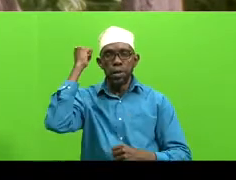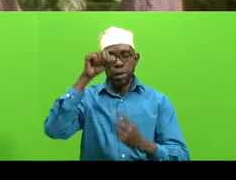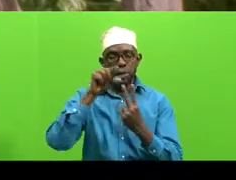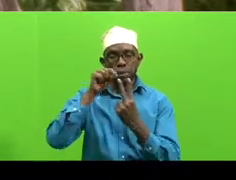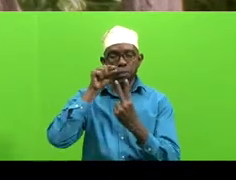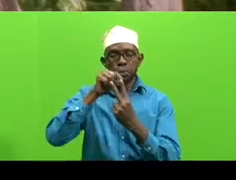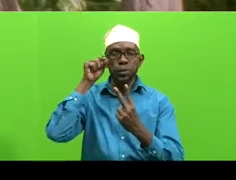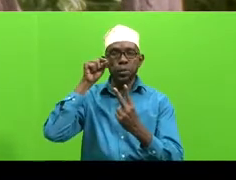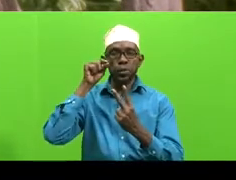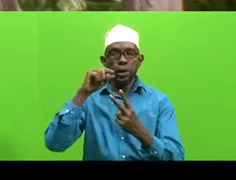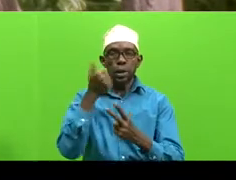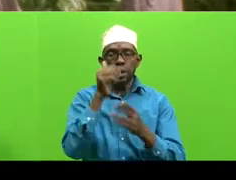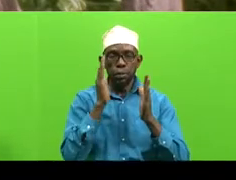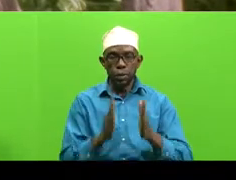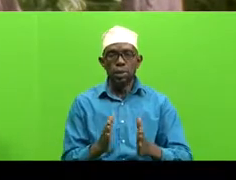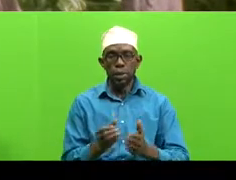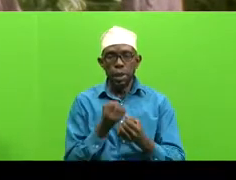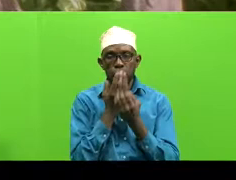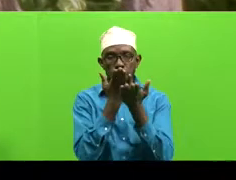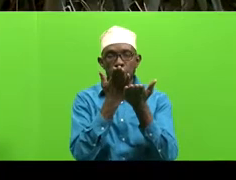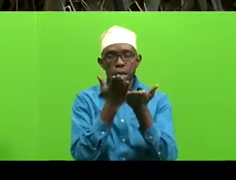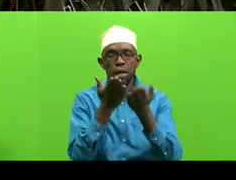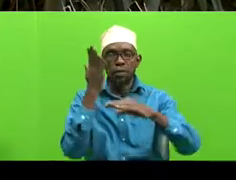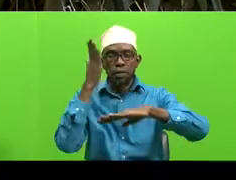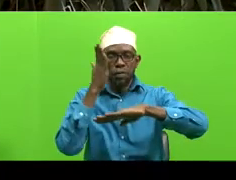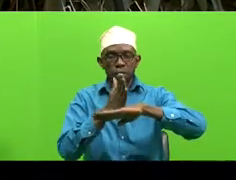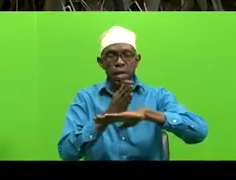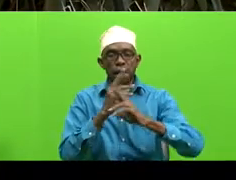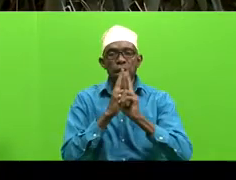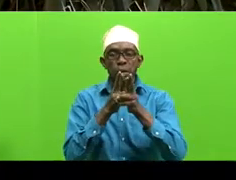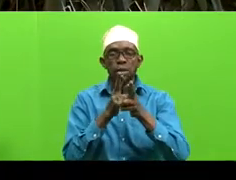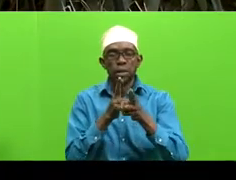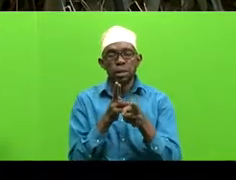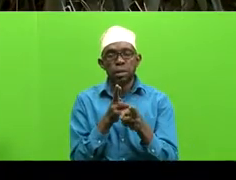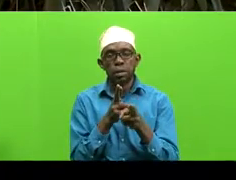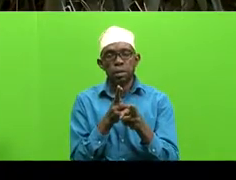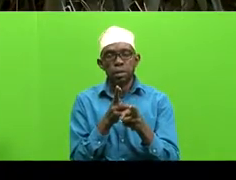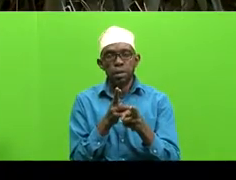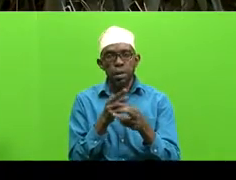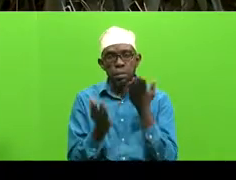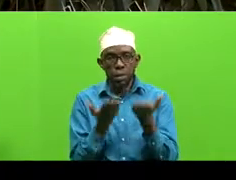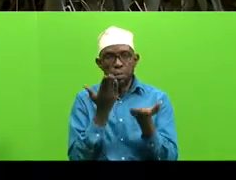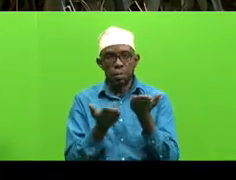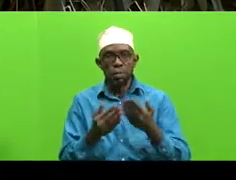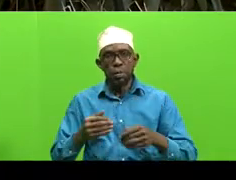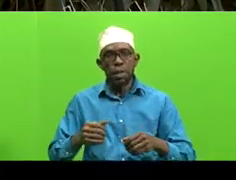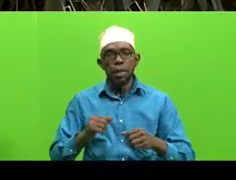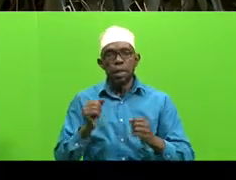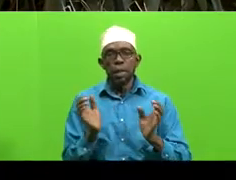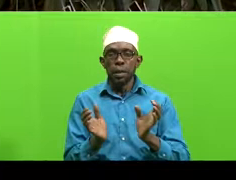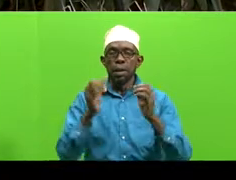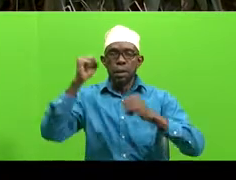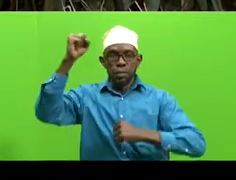sasa yeyote anaweza akaeneza habari za uongo ili kukidhi mahitaji yake. Labda anampigia debe mtu